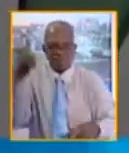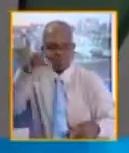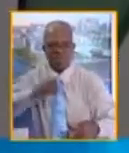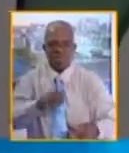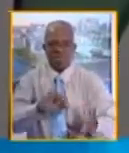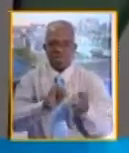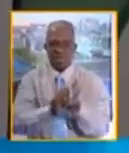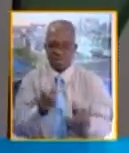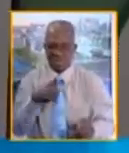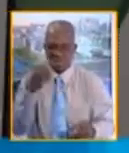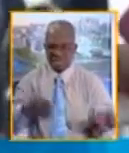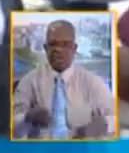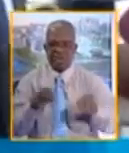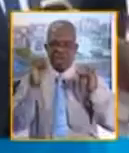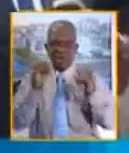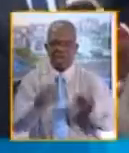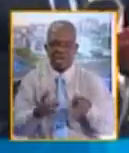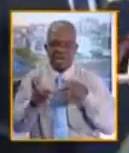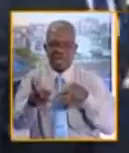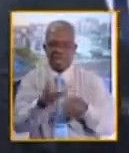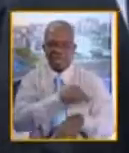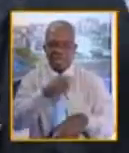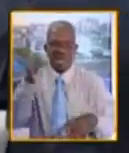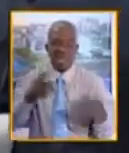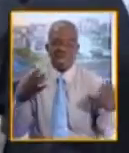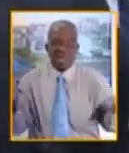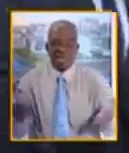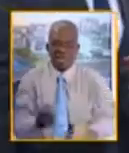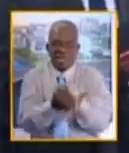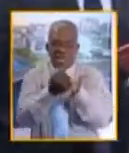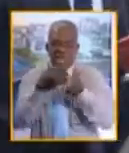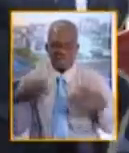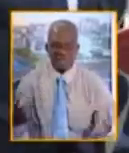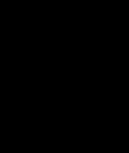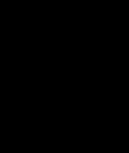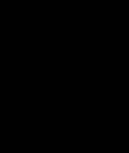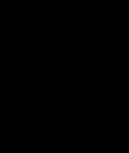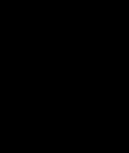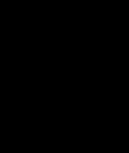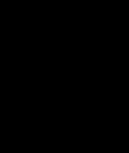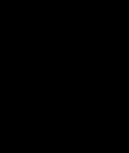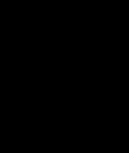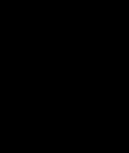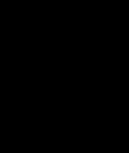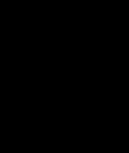en Côte d'Ivoire. À ce mécanisme, ils ont décidé d'apporter leur contribution.